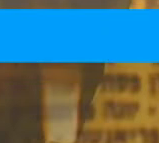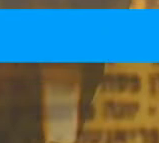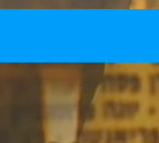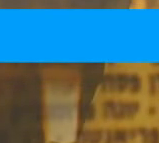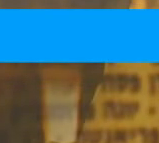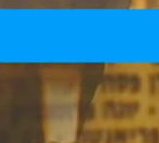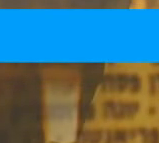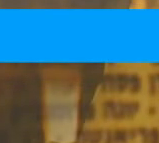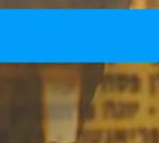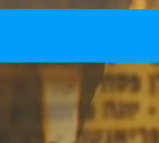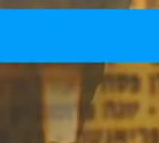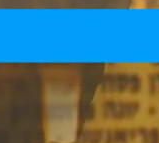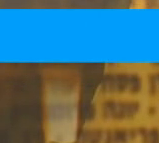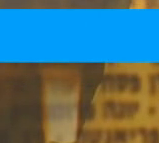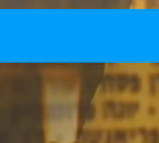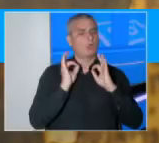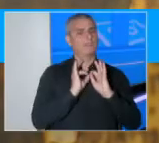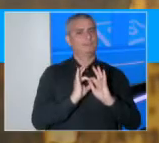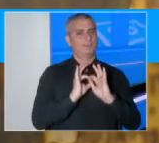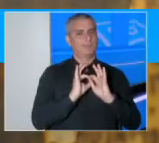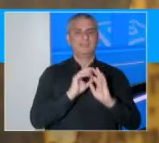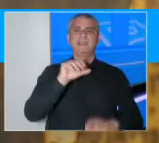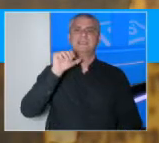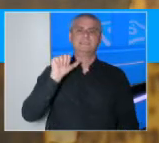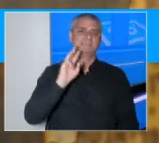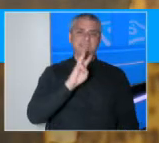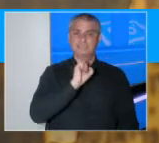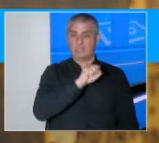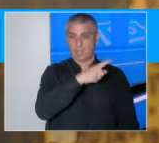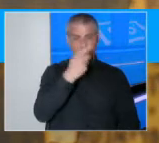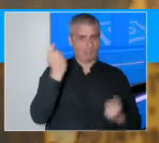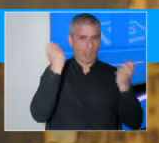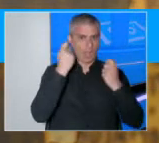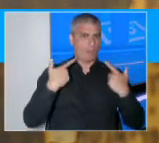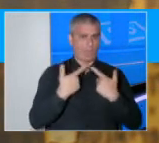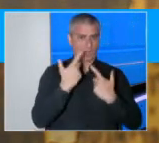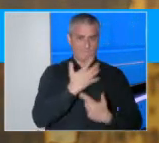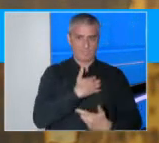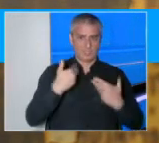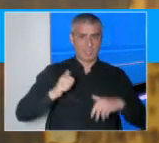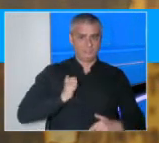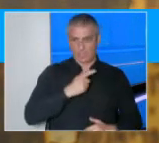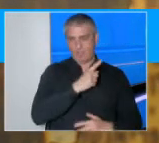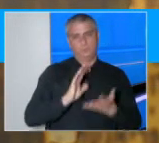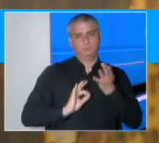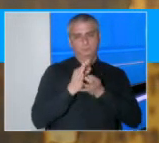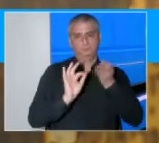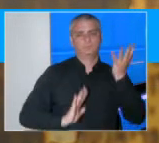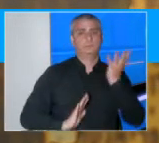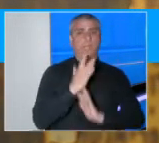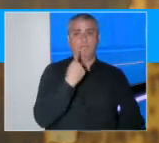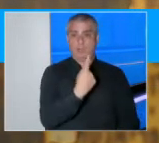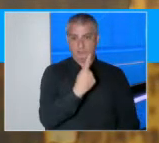ודווקא בימים האלו ובצורה כל כך סמלית, איציק סעידיאן, אלום קרב ונכה צה"ל שהצית עצמו שלשום מול משרדי אגף השיקום של